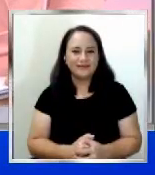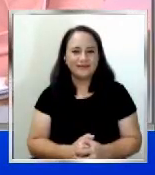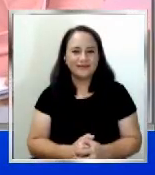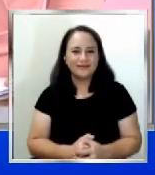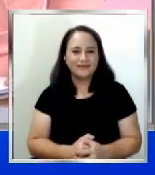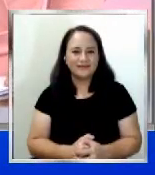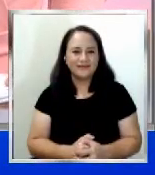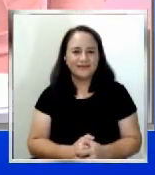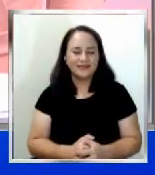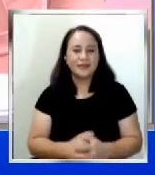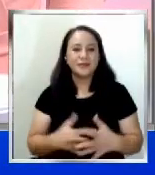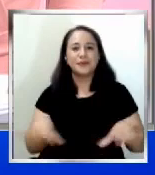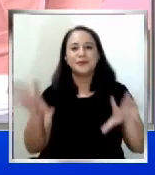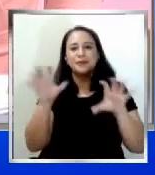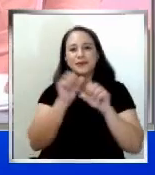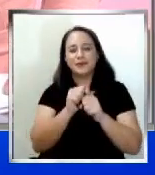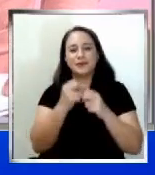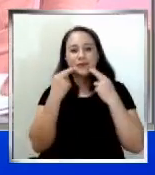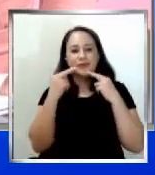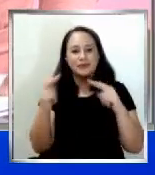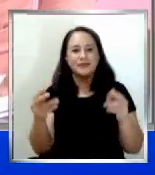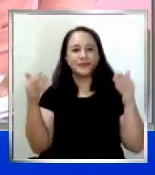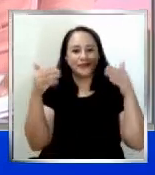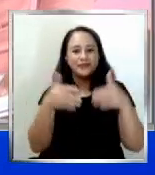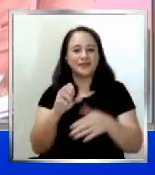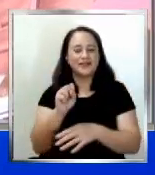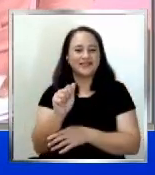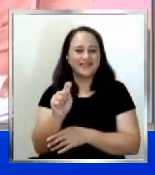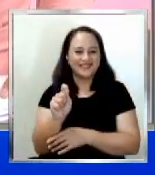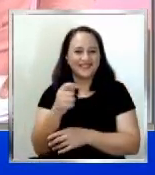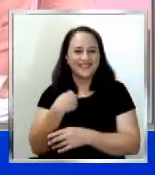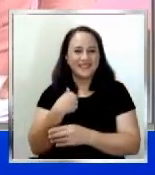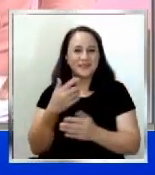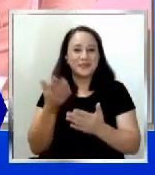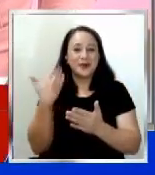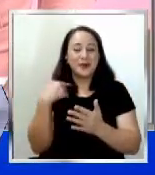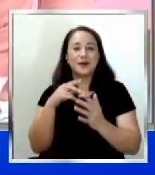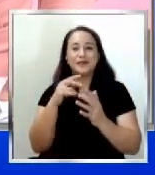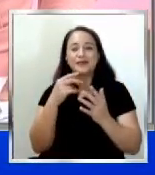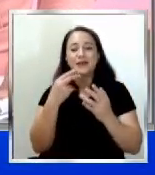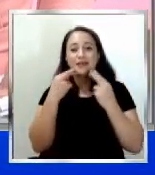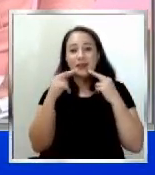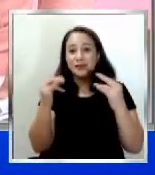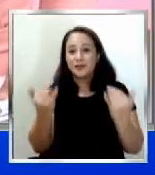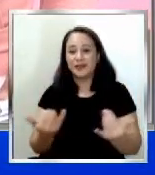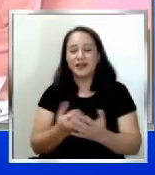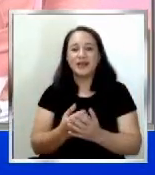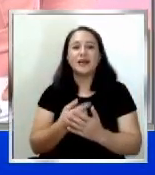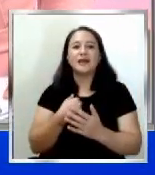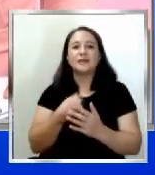At yan po mga balita ng ating tinutukan ngayong Sabado. Para mabalikan ang mga balitang naiulat ngayong araw, mag-subscribe sa